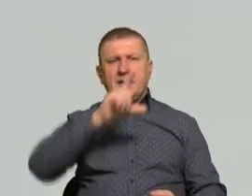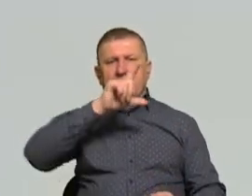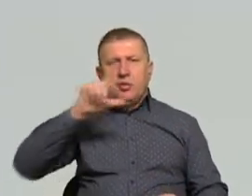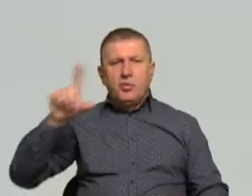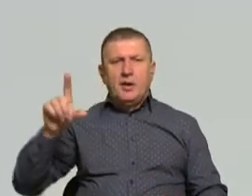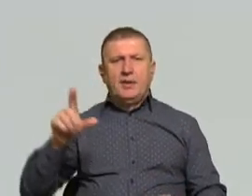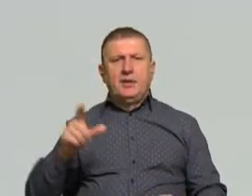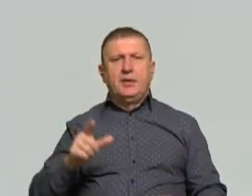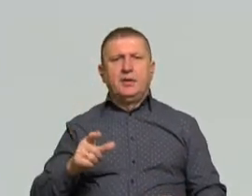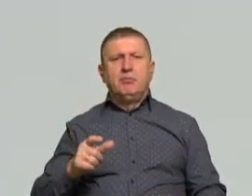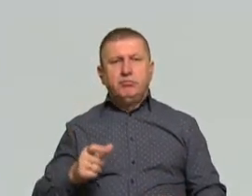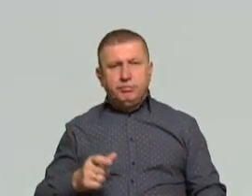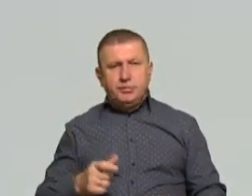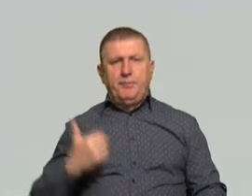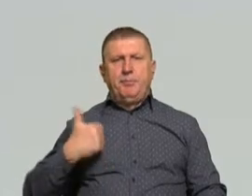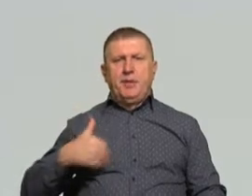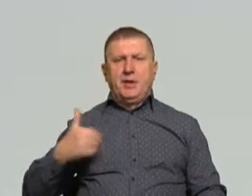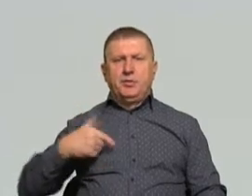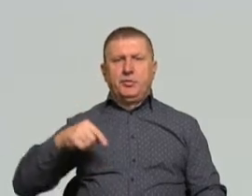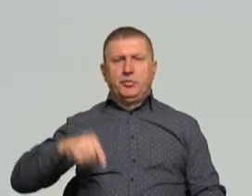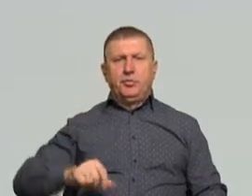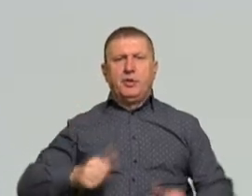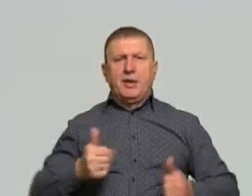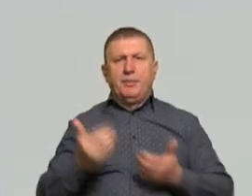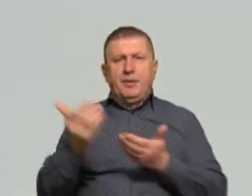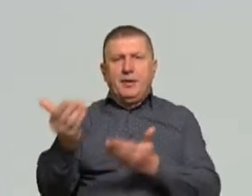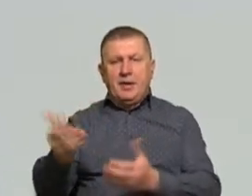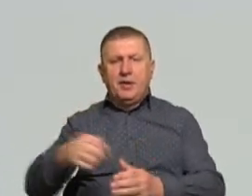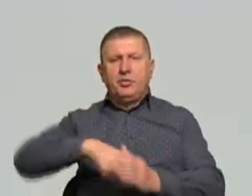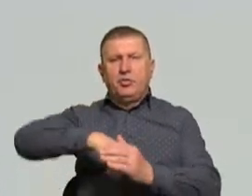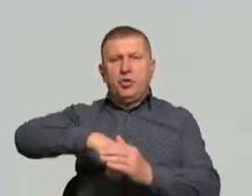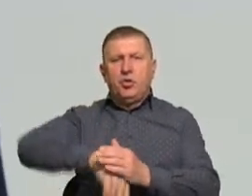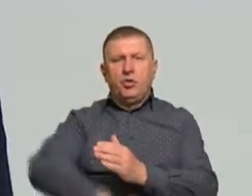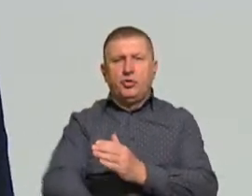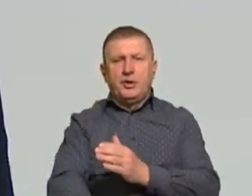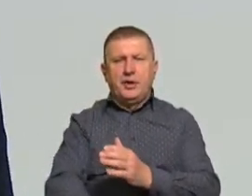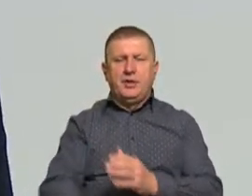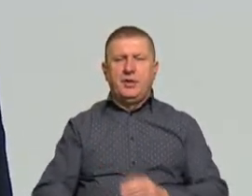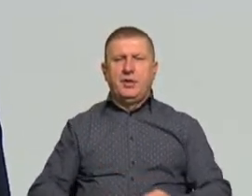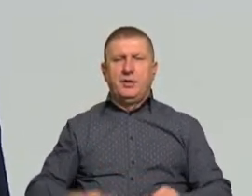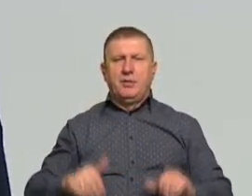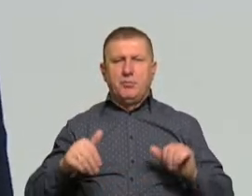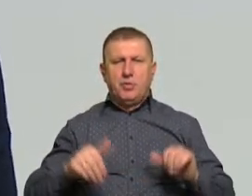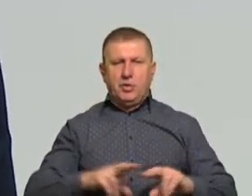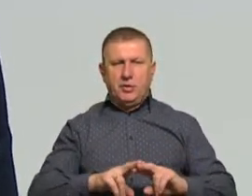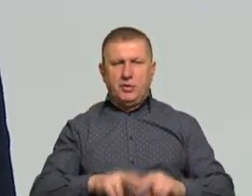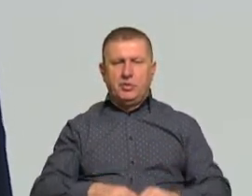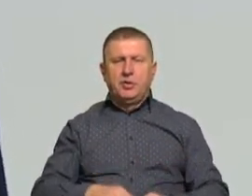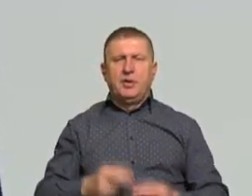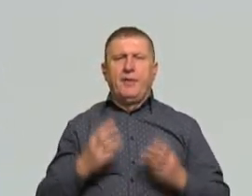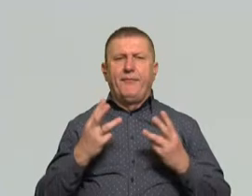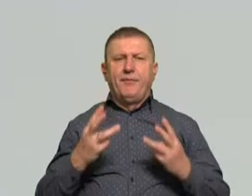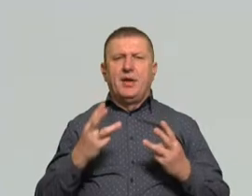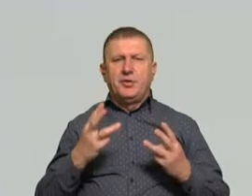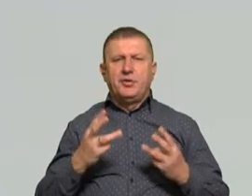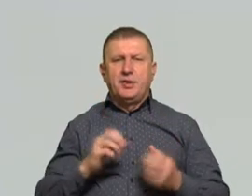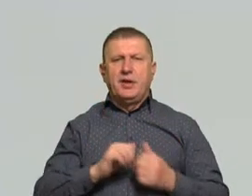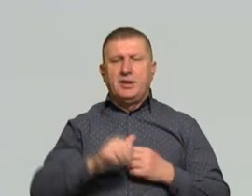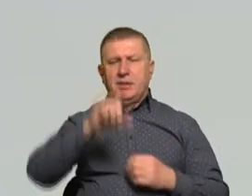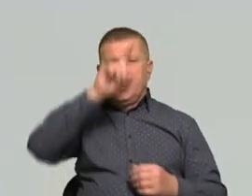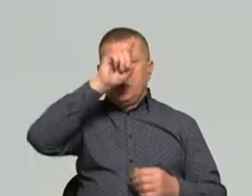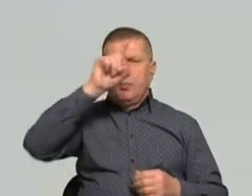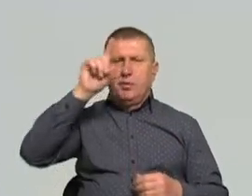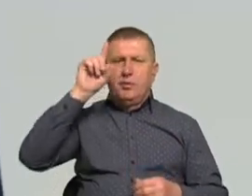do podjęcia pracy w Bielsku-Białej, żeby zapuścili tutaj korzenie, ale żeby mogli zapuścić korzenie, to tutaj ważna jest ta infrastruktura